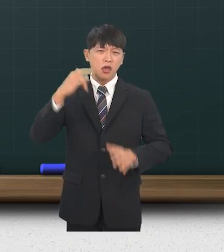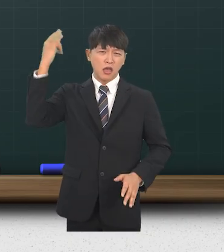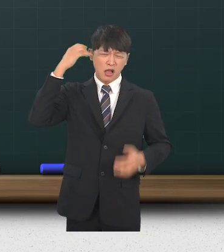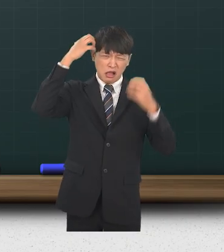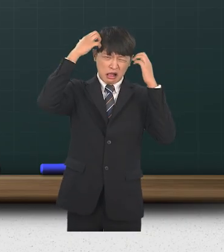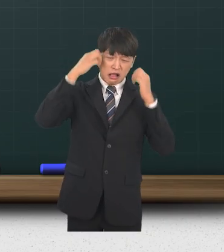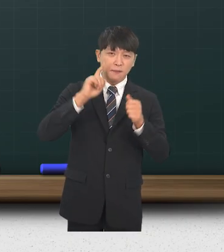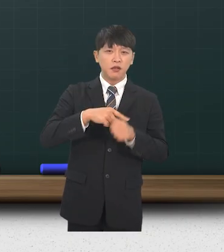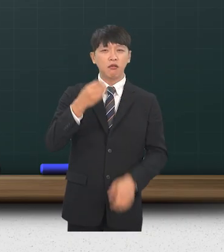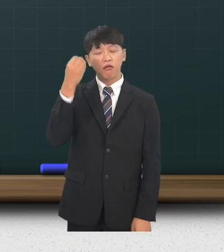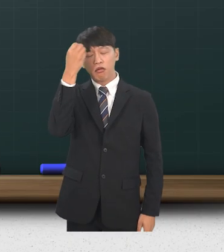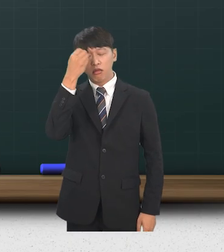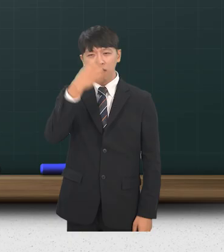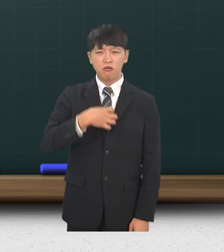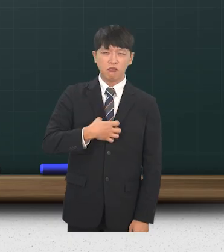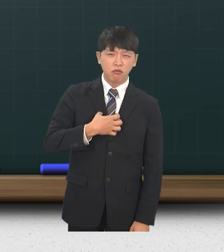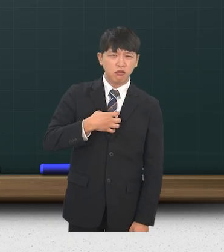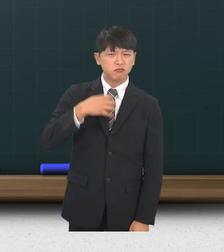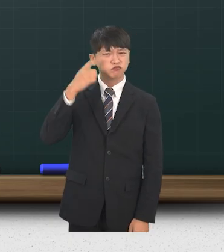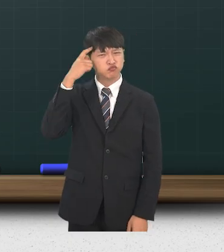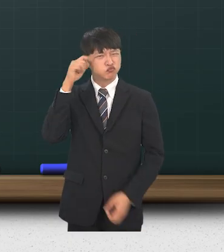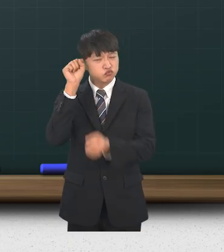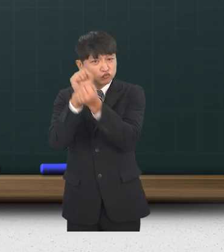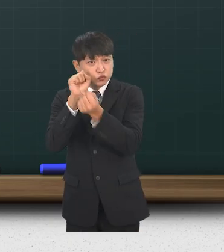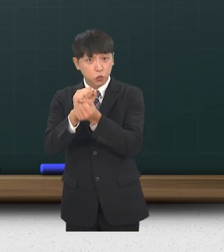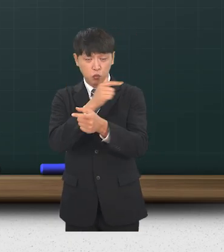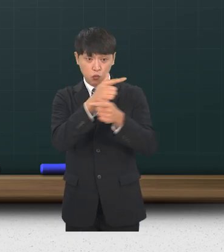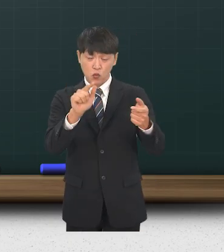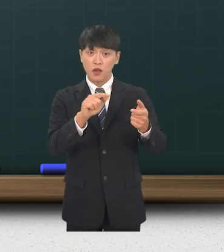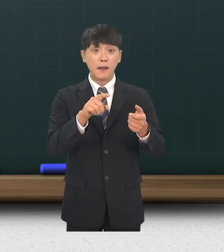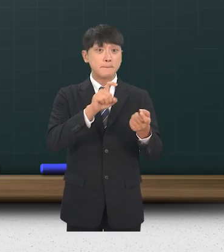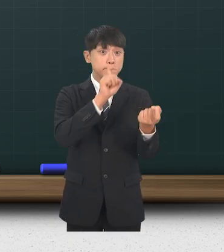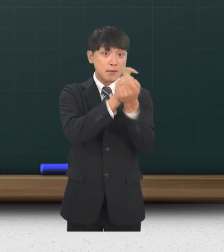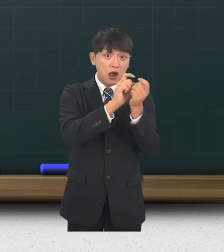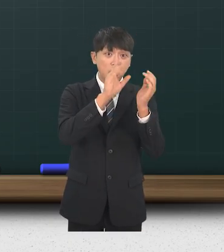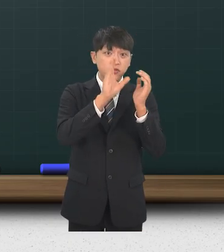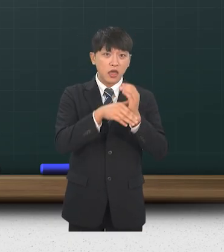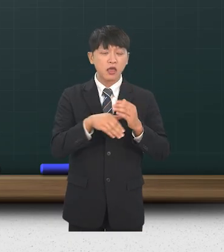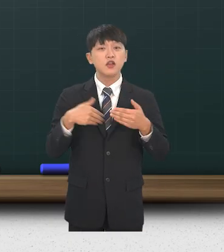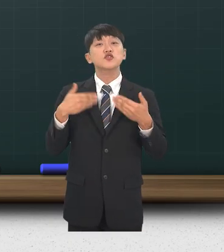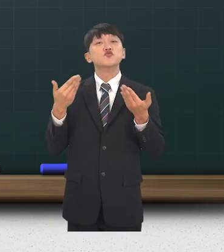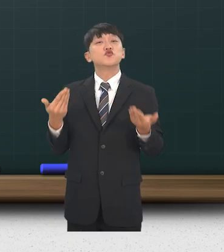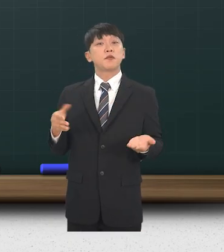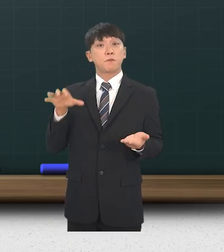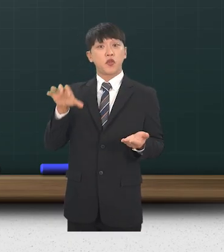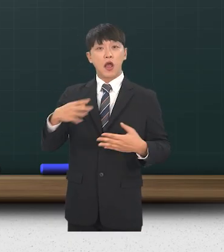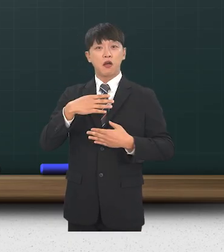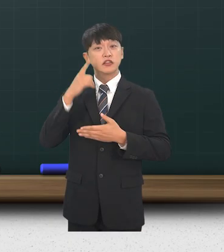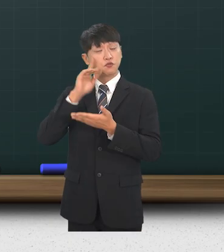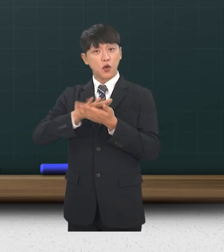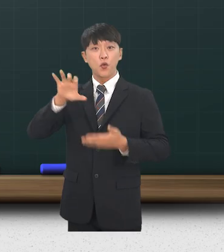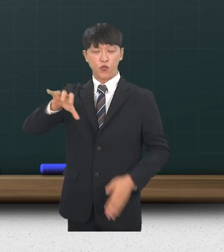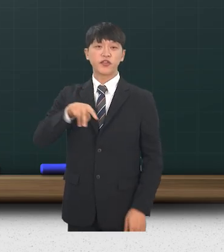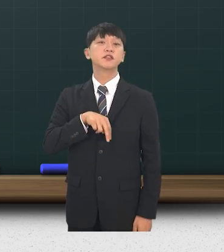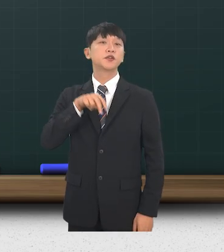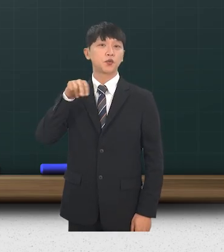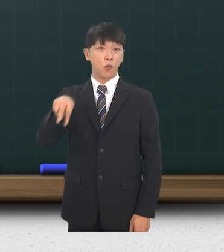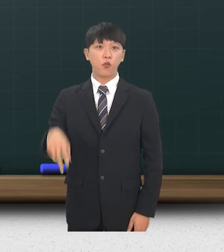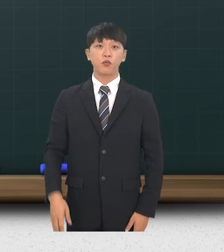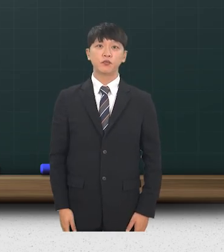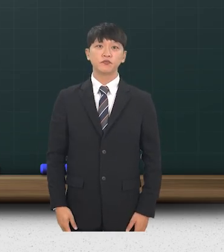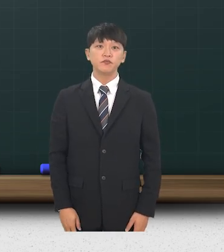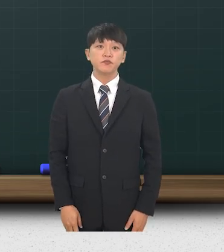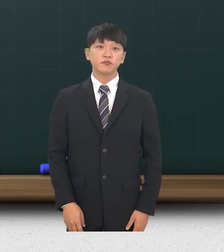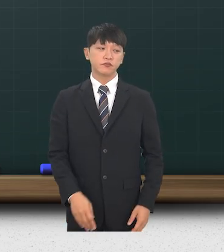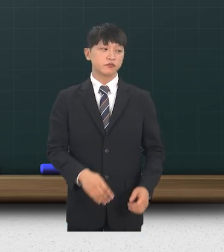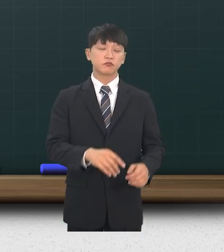현기증, 메스꺼움, 두통 등 가벼운 증세가 있다면 무더위 쉼터 등 시원한 장소를 이용합니다.